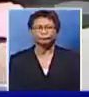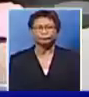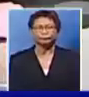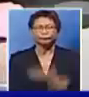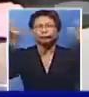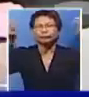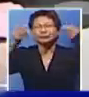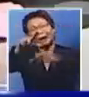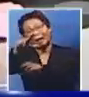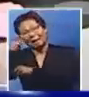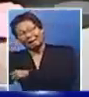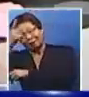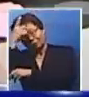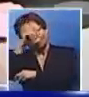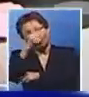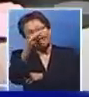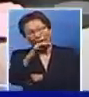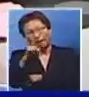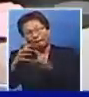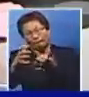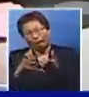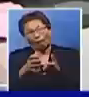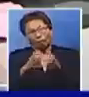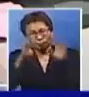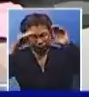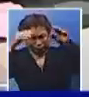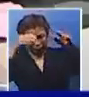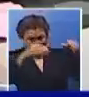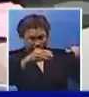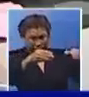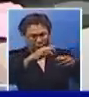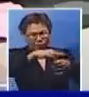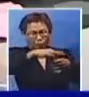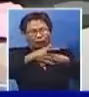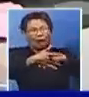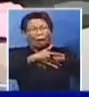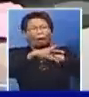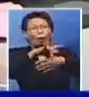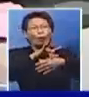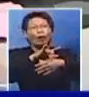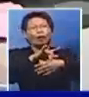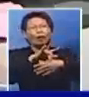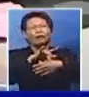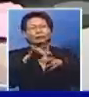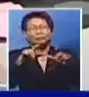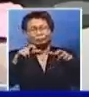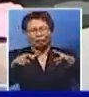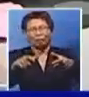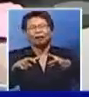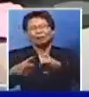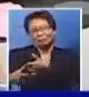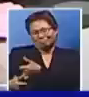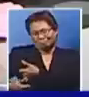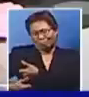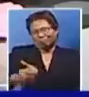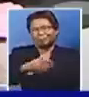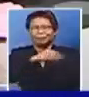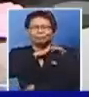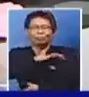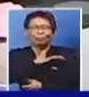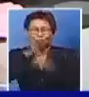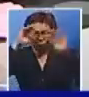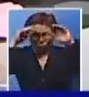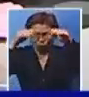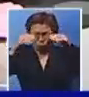Dalam majlis berasingan, Datuk Seri Dr. Ahmad Zahid mahu perhatian diberikan kepada pengundi awal terdiri daripada pasukan keselamatan. Lebih tumpuan